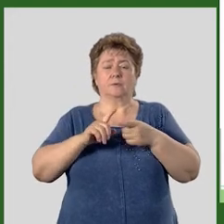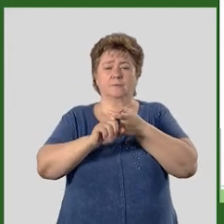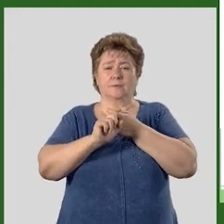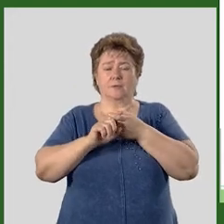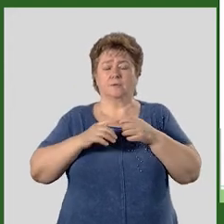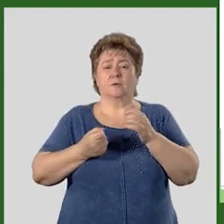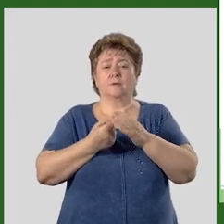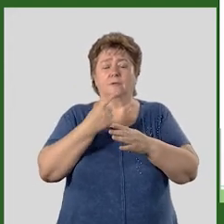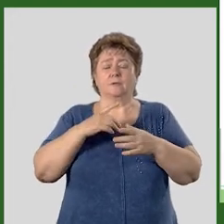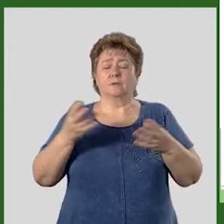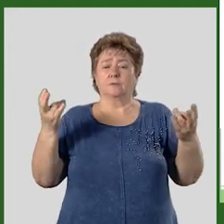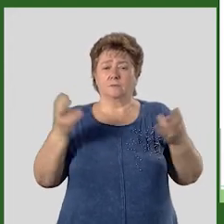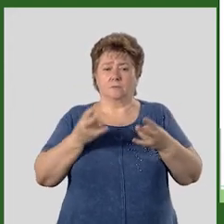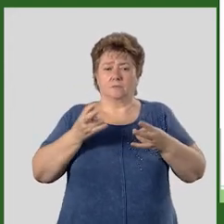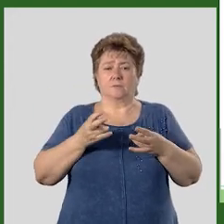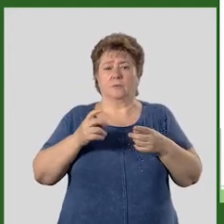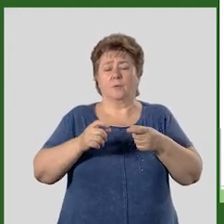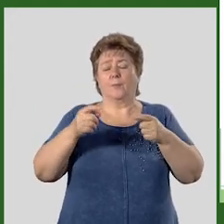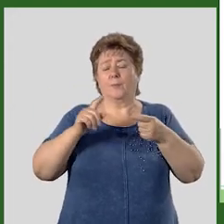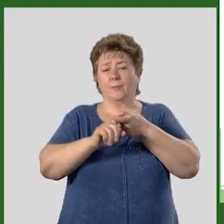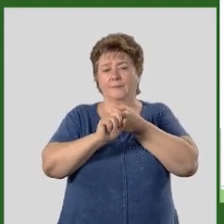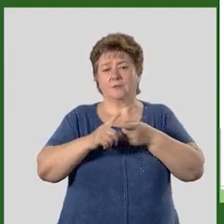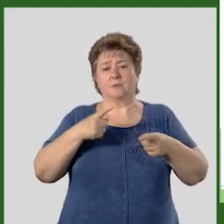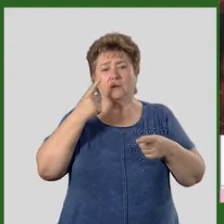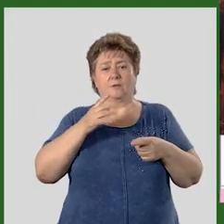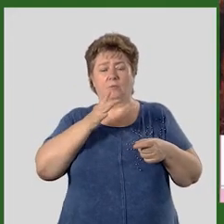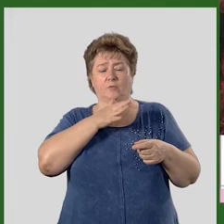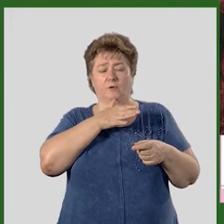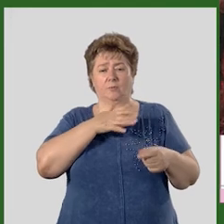возникла необходимость в привязке к одному времени.